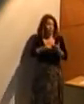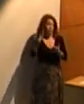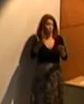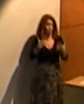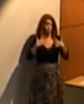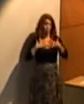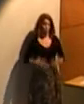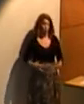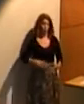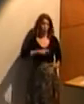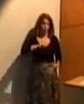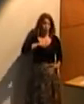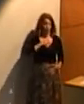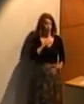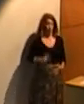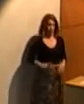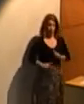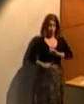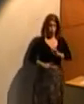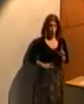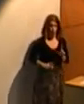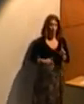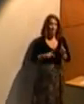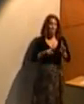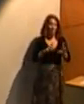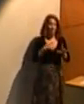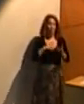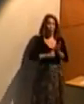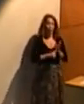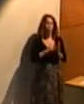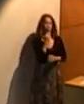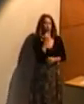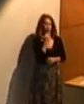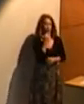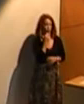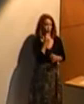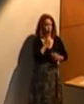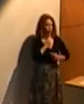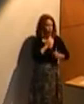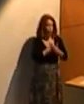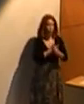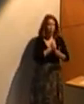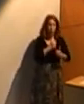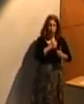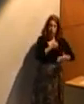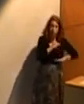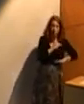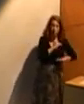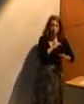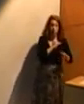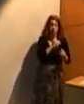mais jane est en droit d usage responsable dans une relation responsable humaines au sein d'une